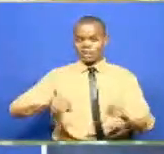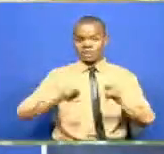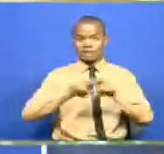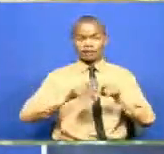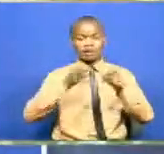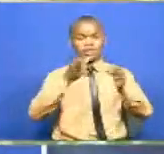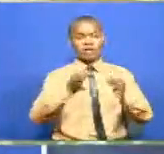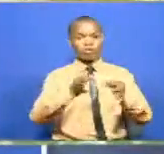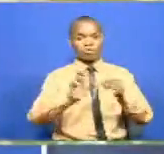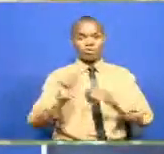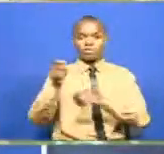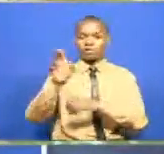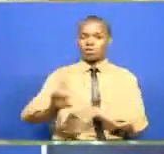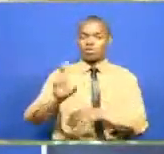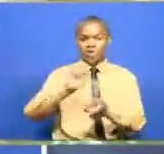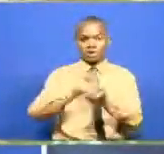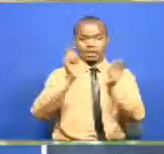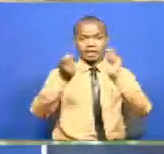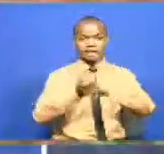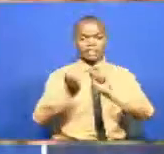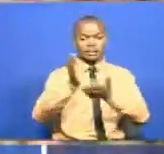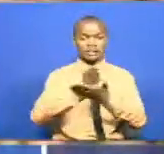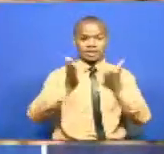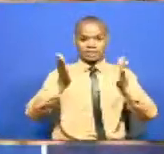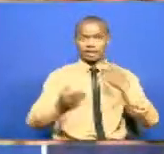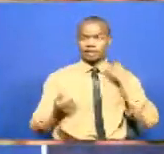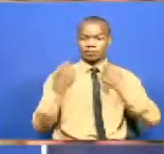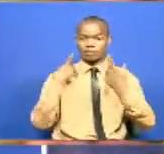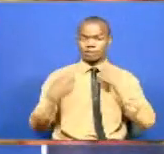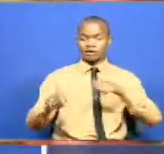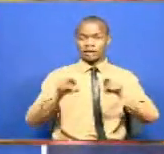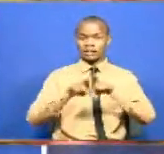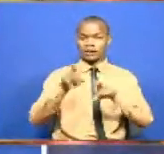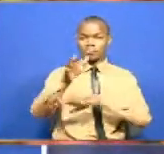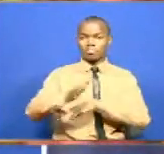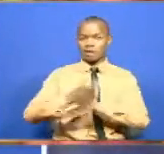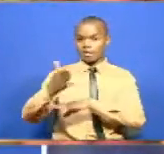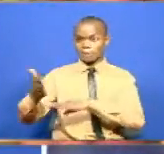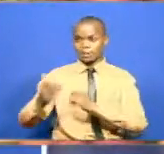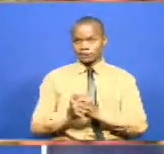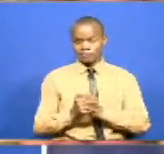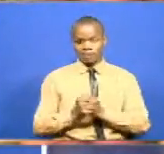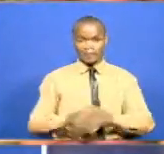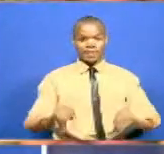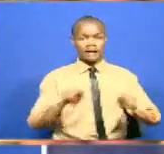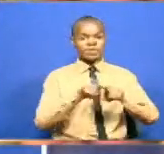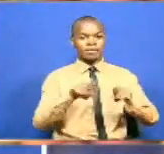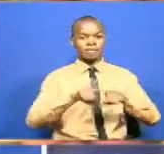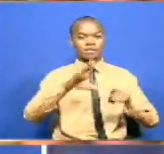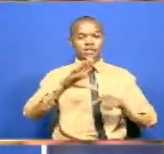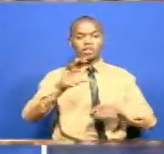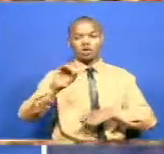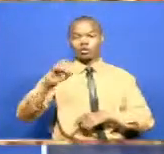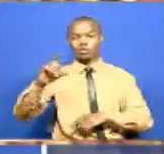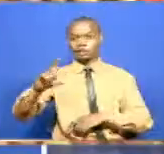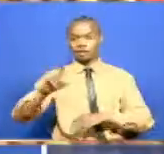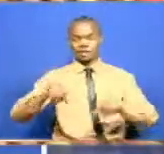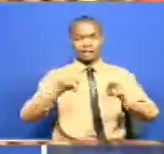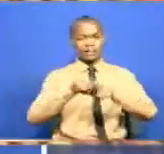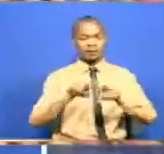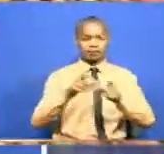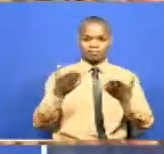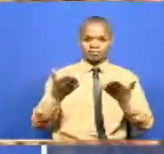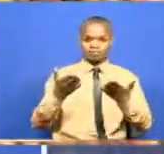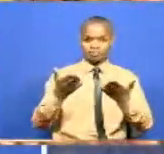la rais kuhusu marekebisho ya sekta ya kahawa na pia bunge. Aidha, baraza la magavana na kamati ya bunge la seneti juu ya